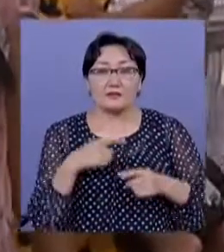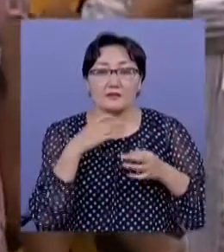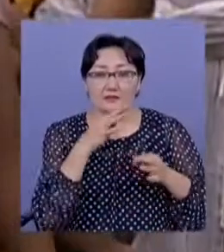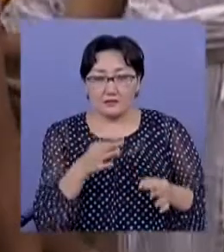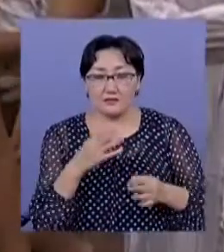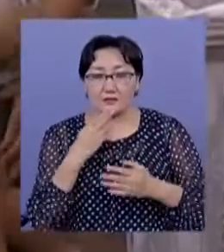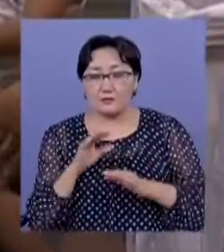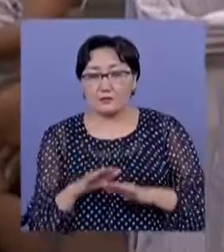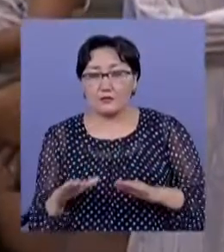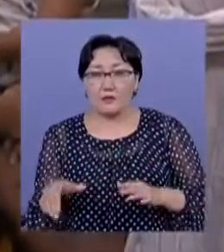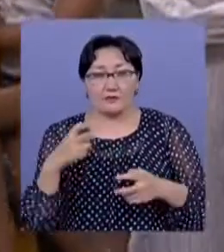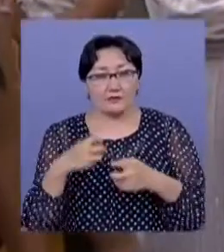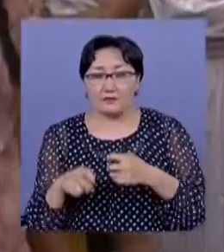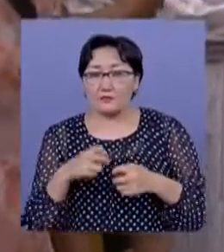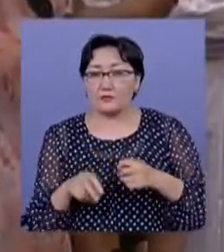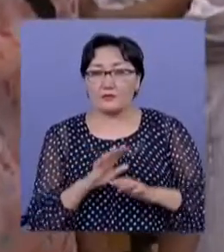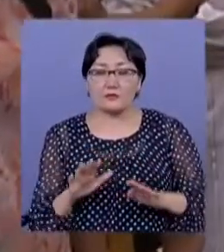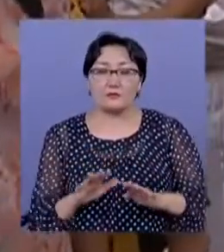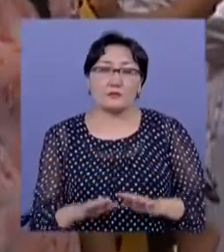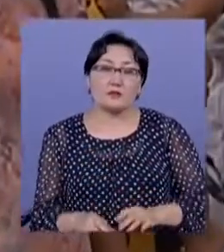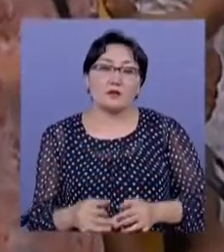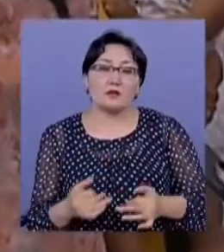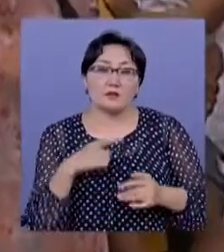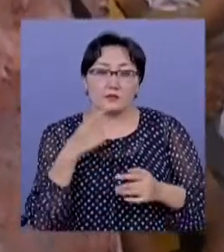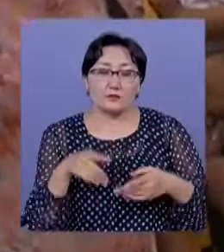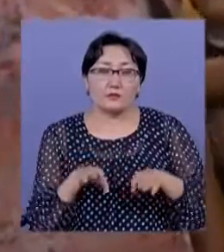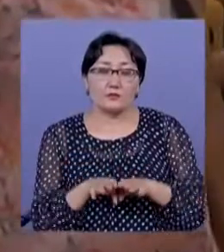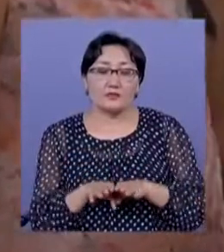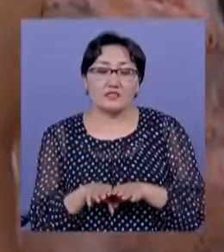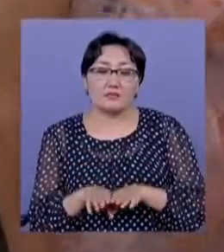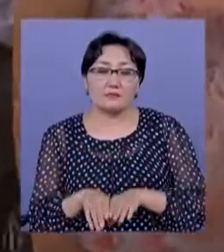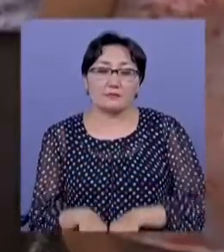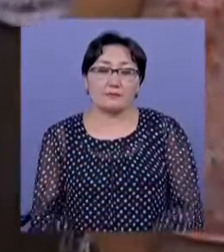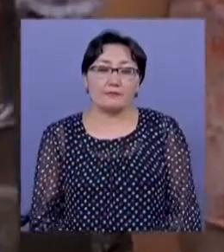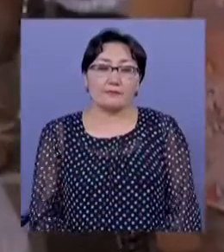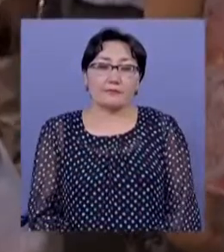балаларыңызға айтыңыздар. Мұны қиратпаңдар, сындырмаңдар, бұзбаңдар.